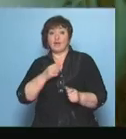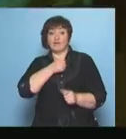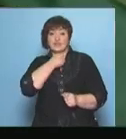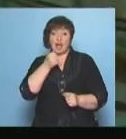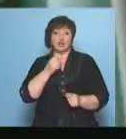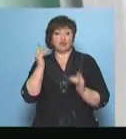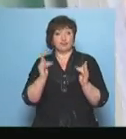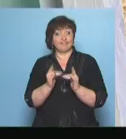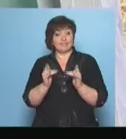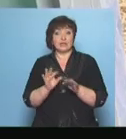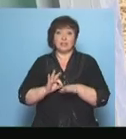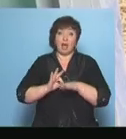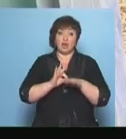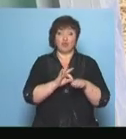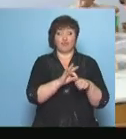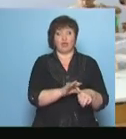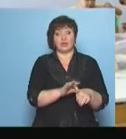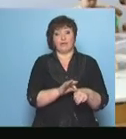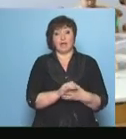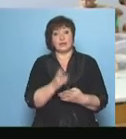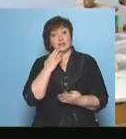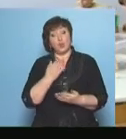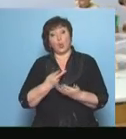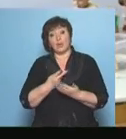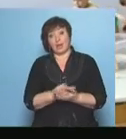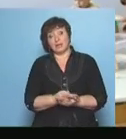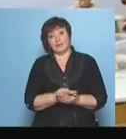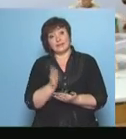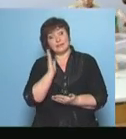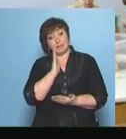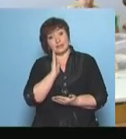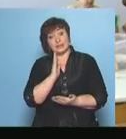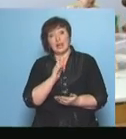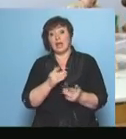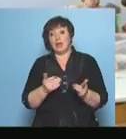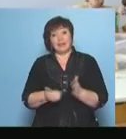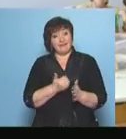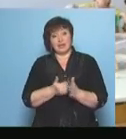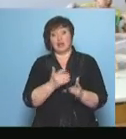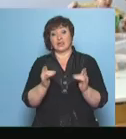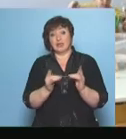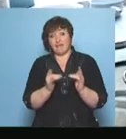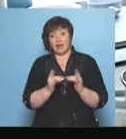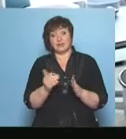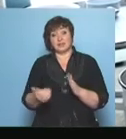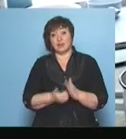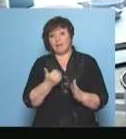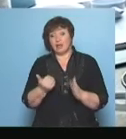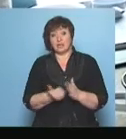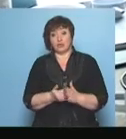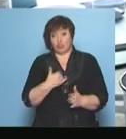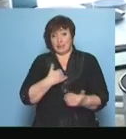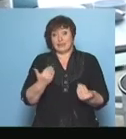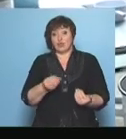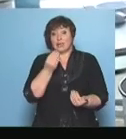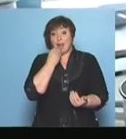спальню детей укладывать. Не хватает кроватей, не хватает места. У меня сегодня на